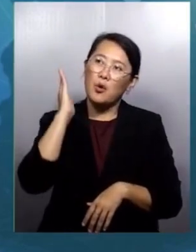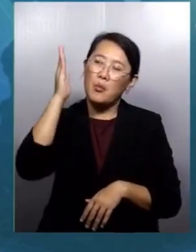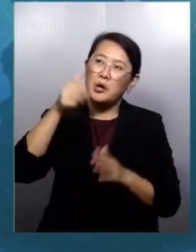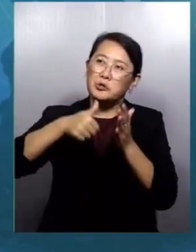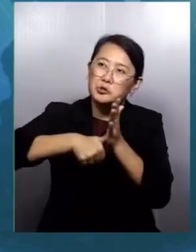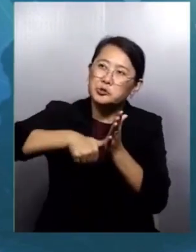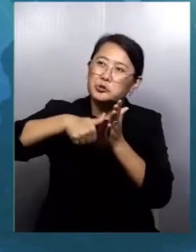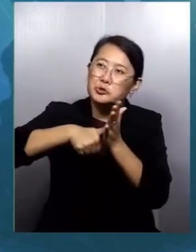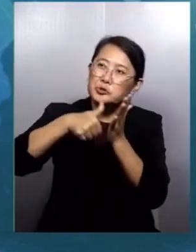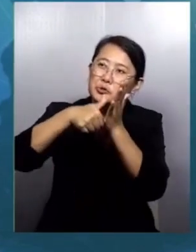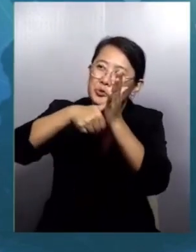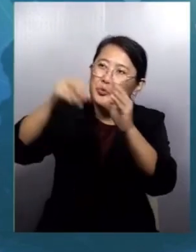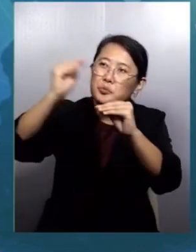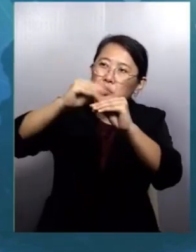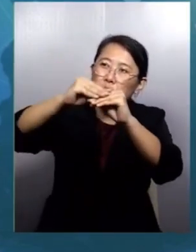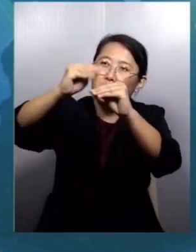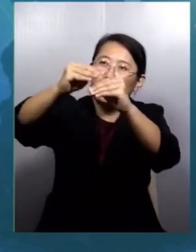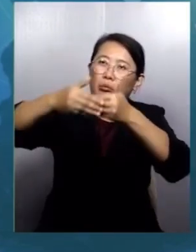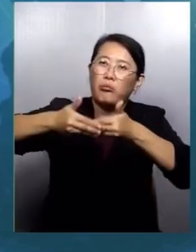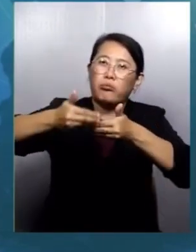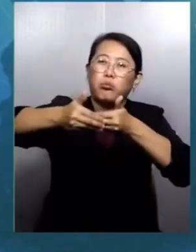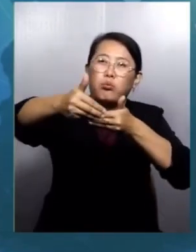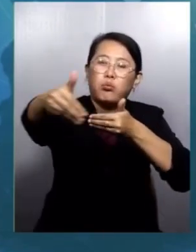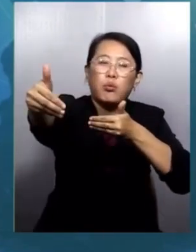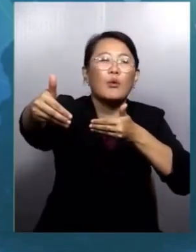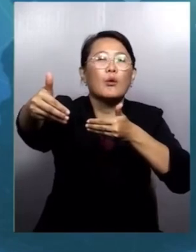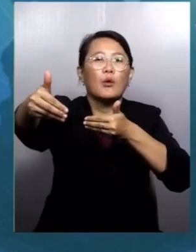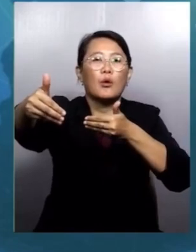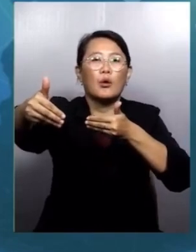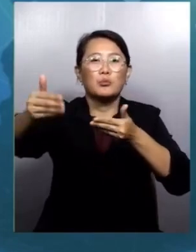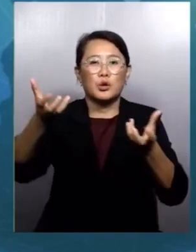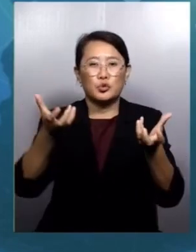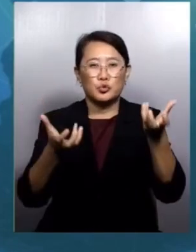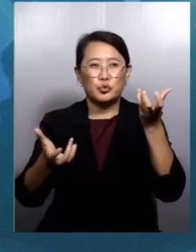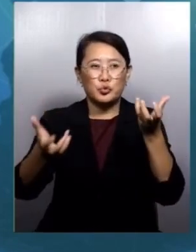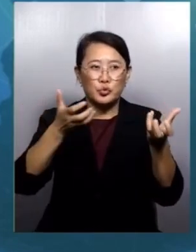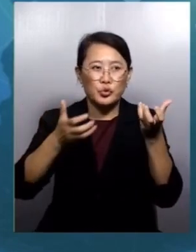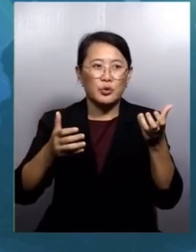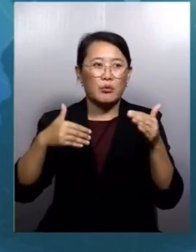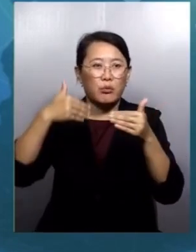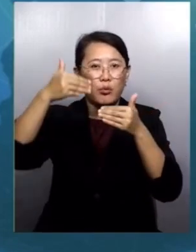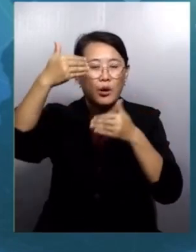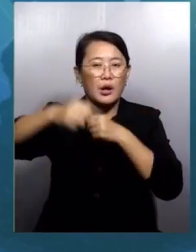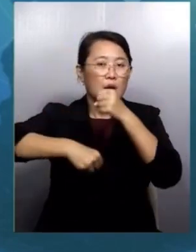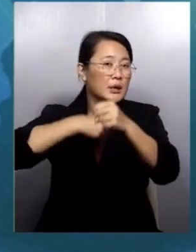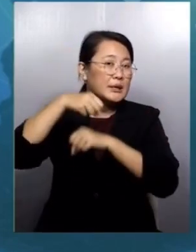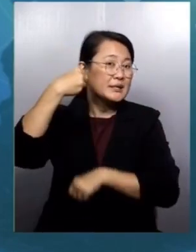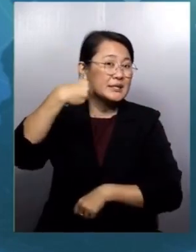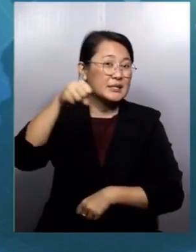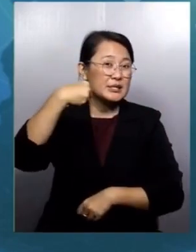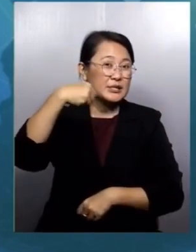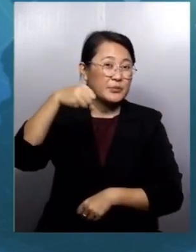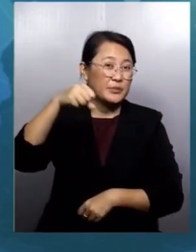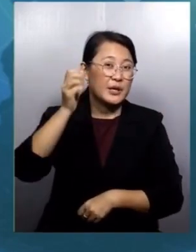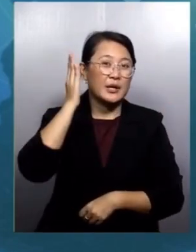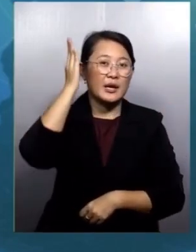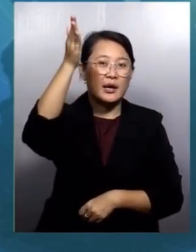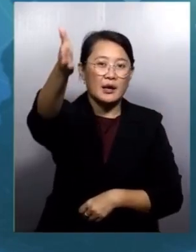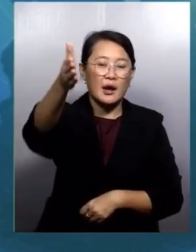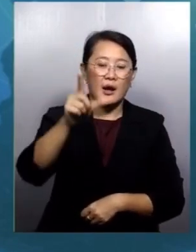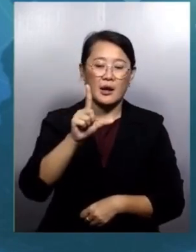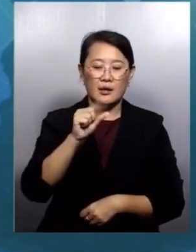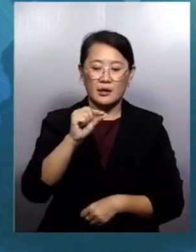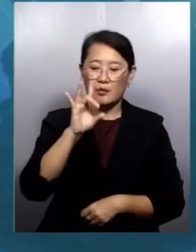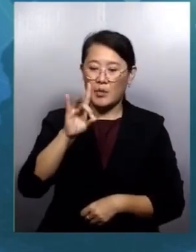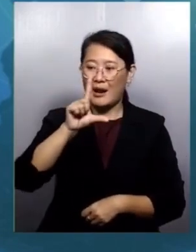รื่อยๆนะครับจะขาดไปเรื่อยๆขาดดุลจนกระทั่งดีไม่ดีอีกแค่10ปีข้างหน้านี่มันจะเพิ่มจาก28ล้านล้านม